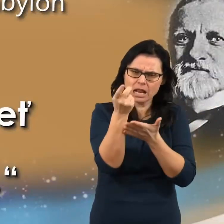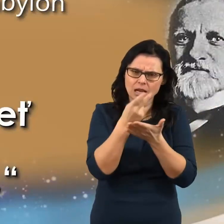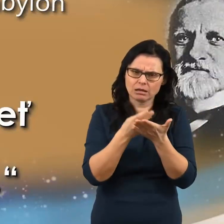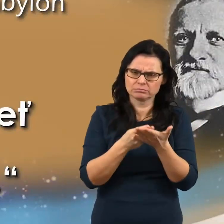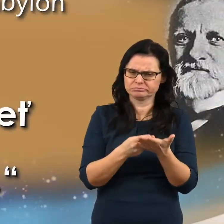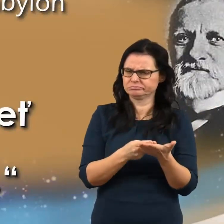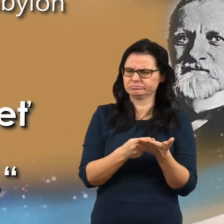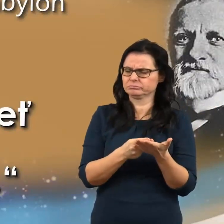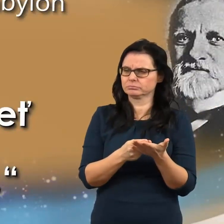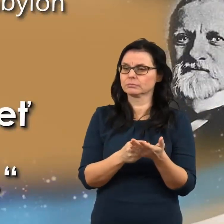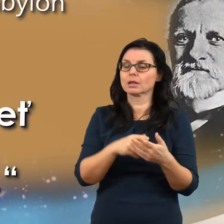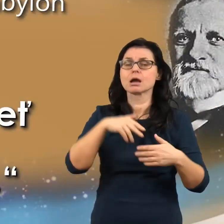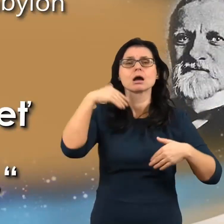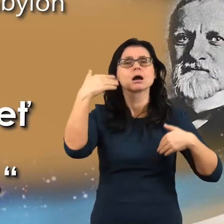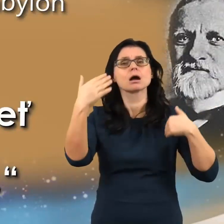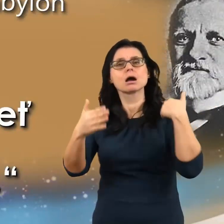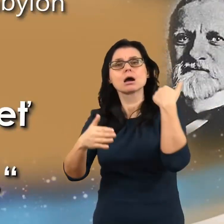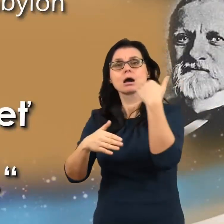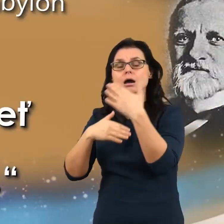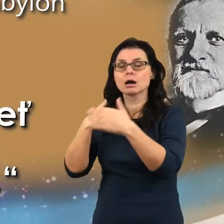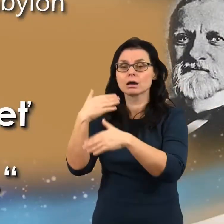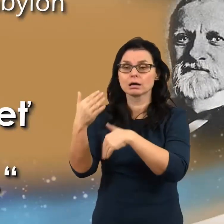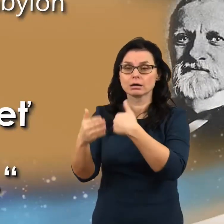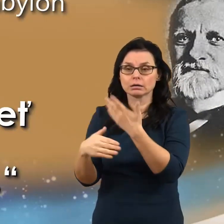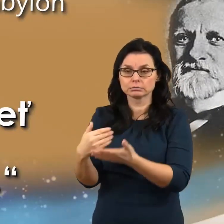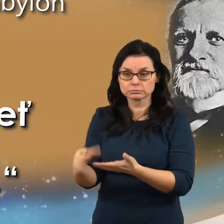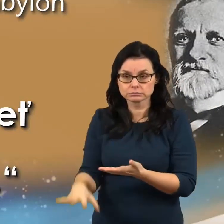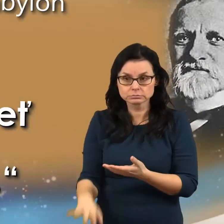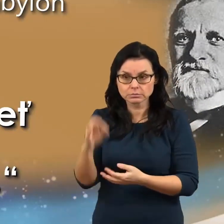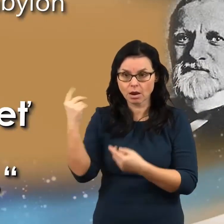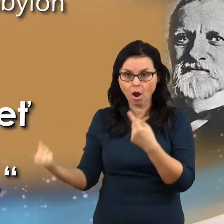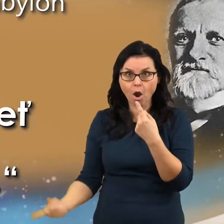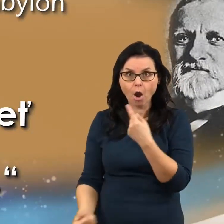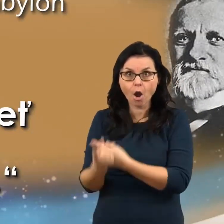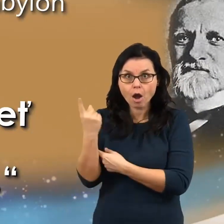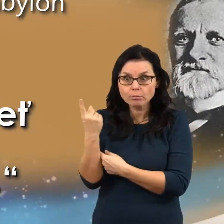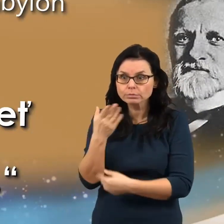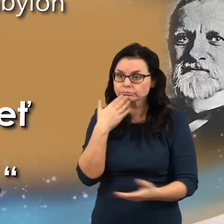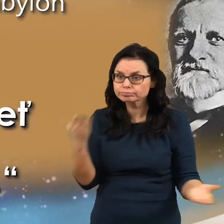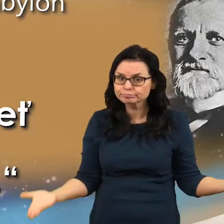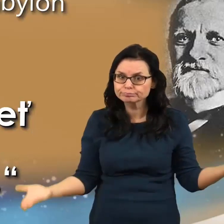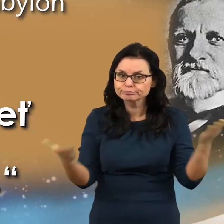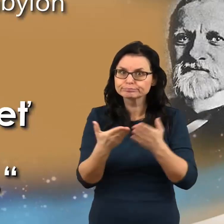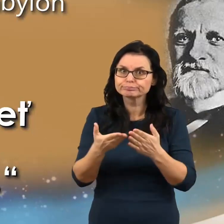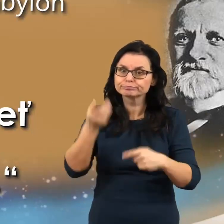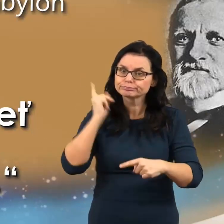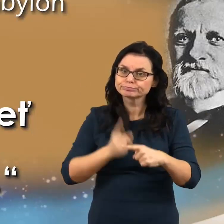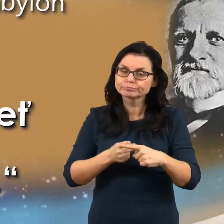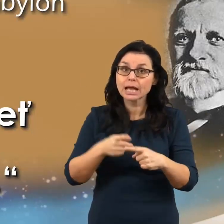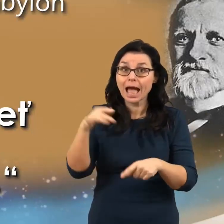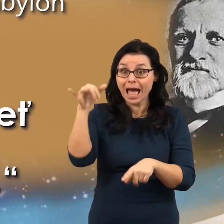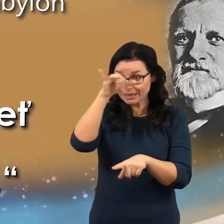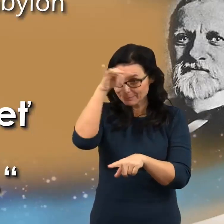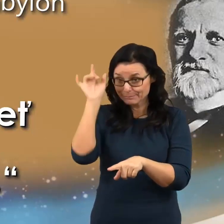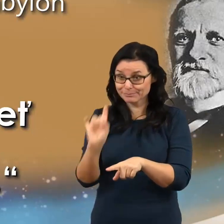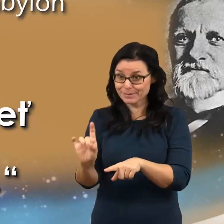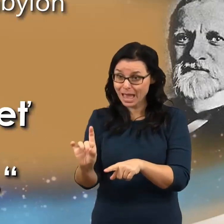a pak je Koldevej objeví, jeho jméno napsané na